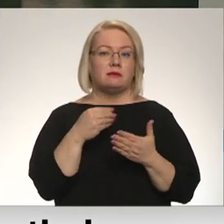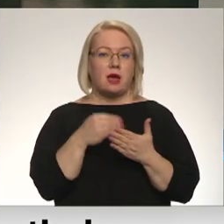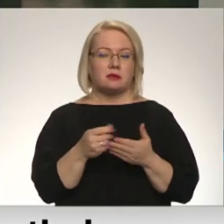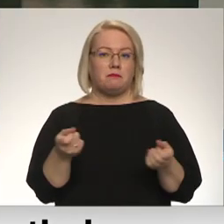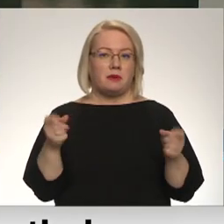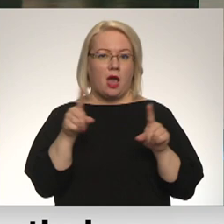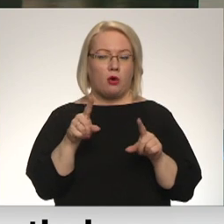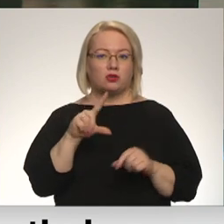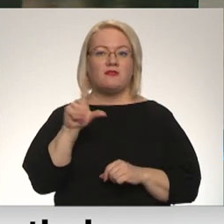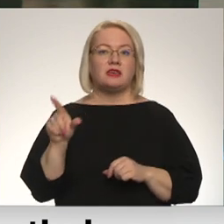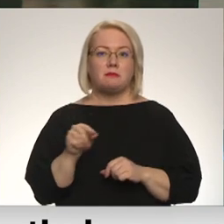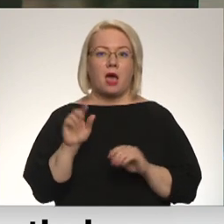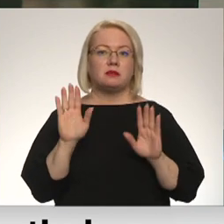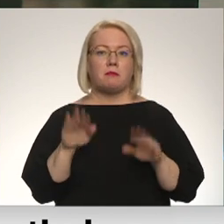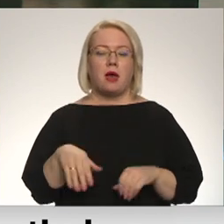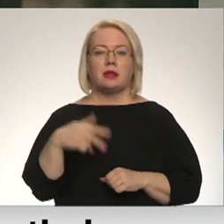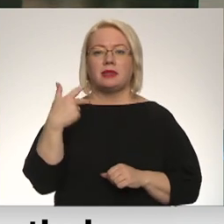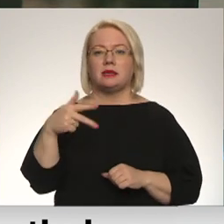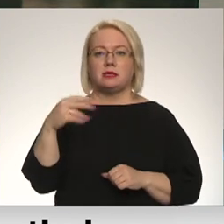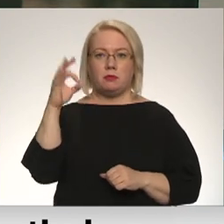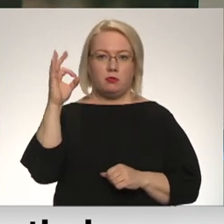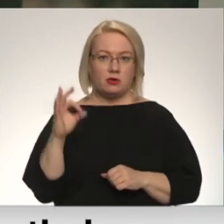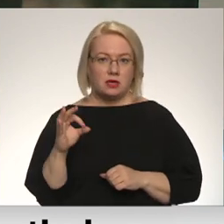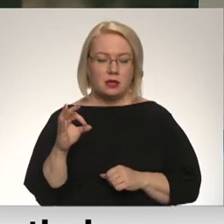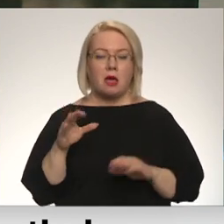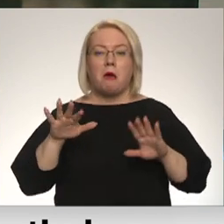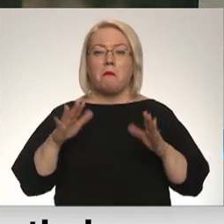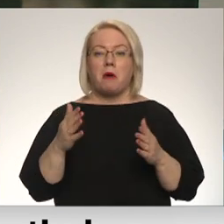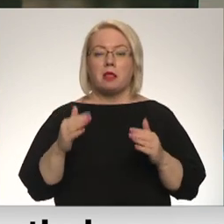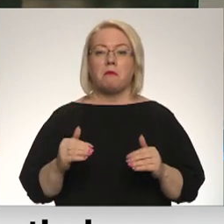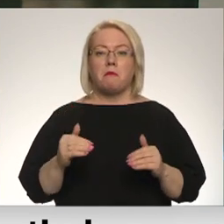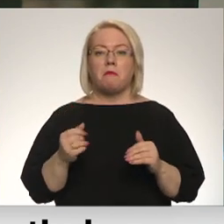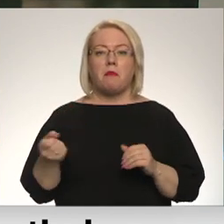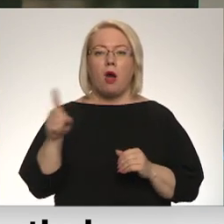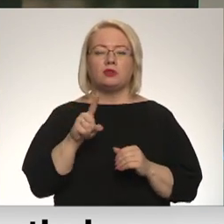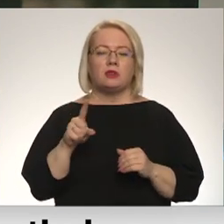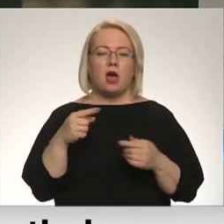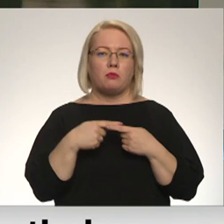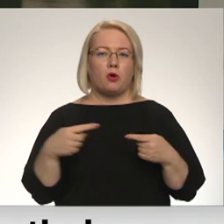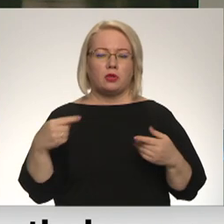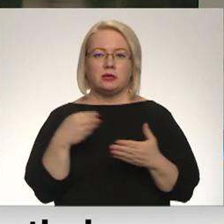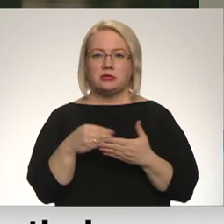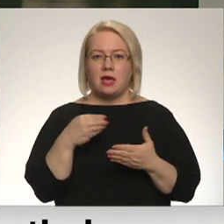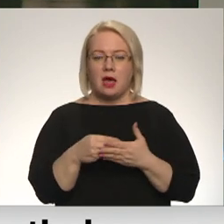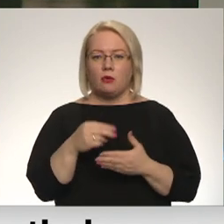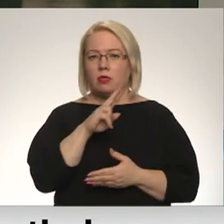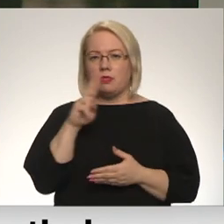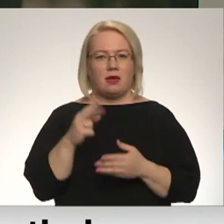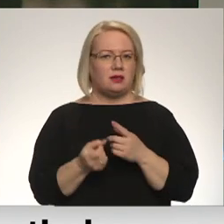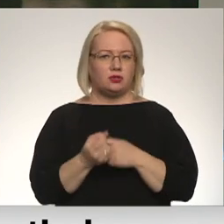pieaugušas vismaz par 30%, bet paaugstināt produkcijas cenu šādā apjomā visticamāk